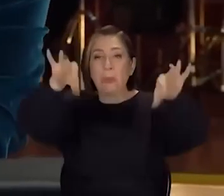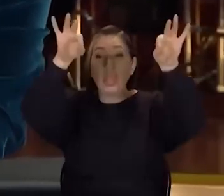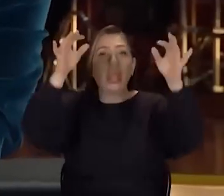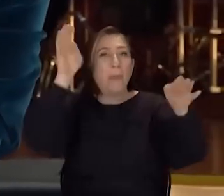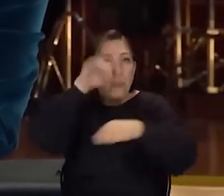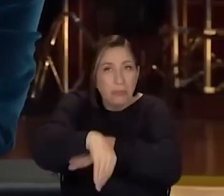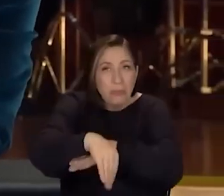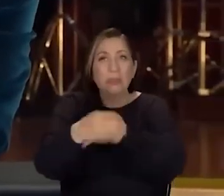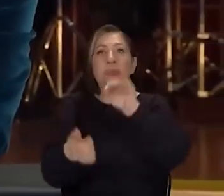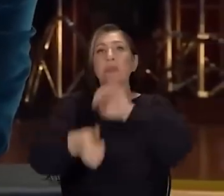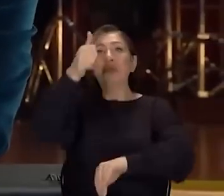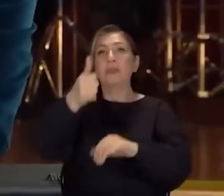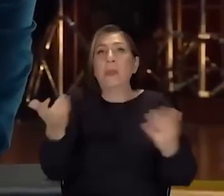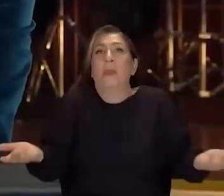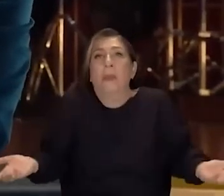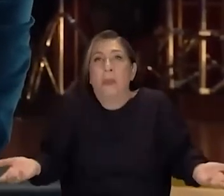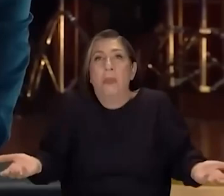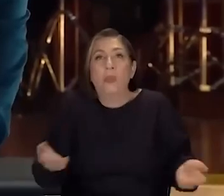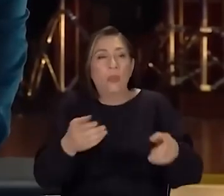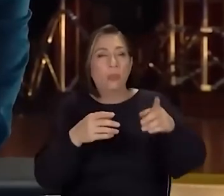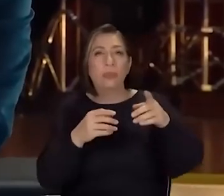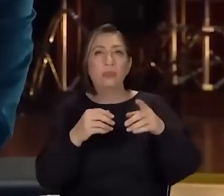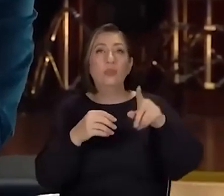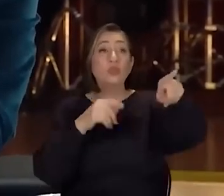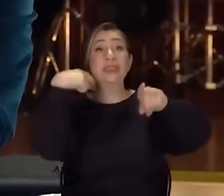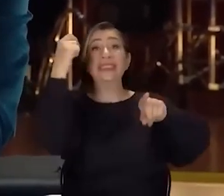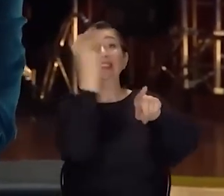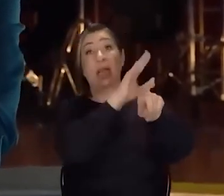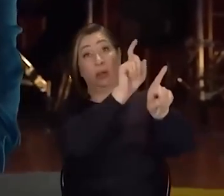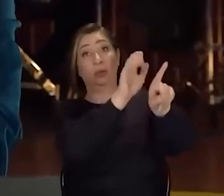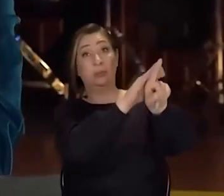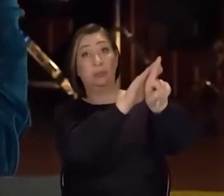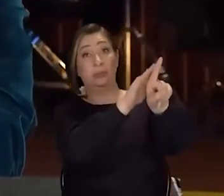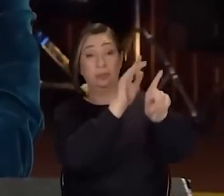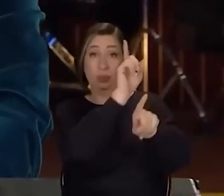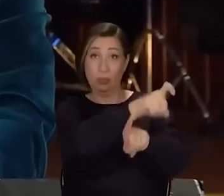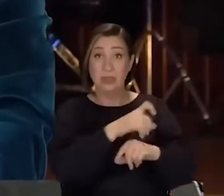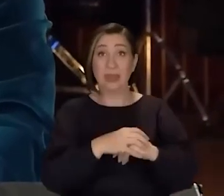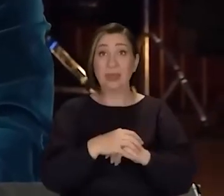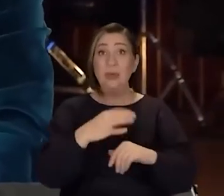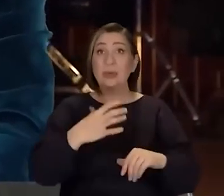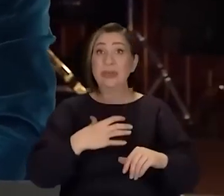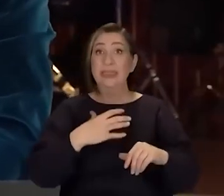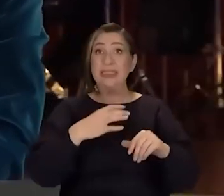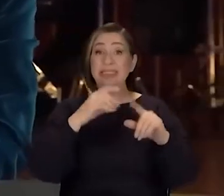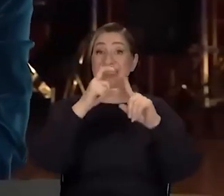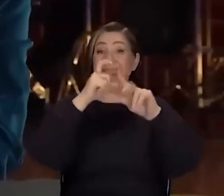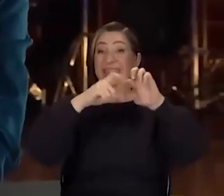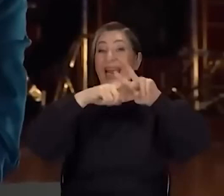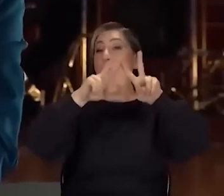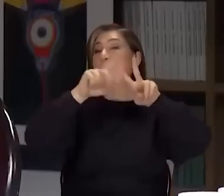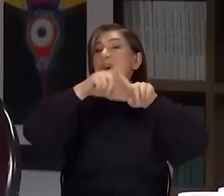şimdi girersin bir işe, bunlara da sorsan bu dizicilere, yani dramaturji